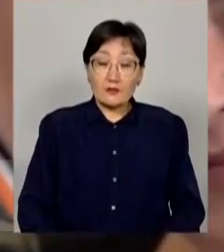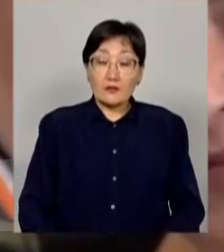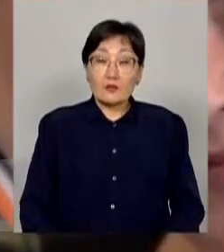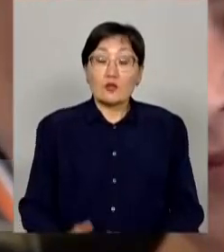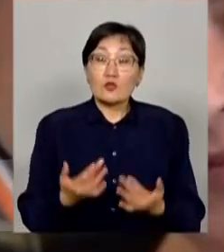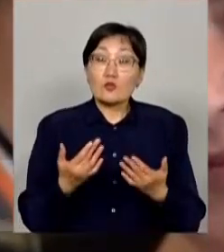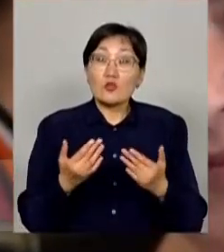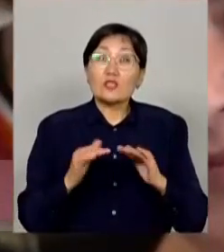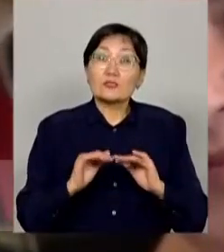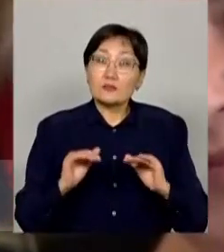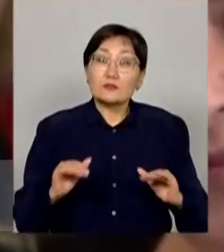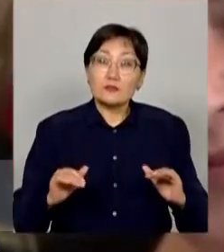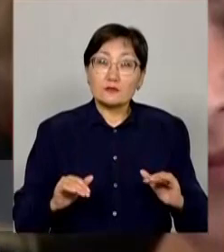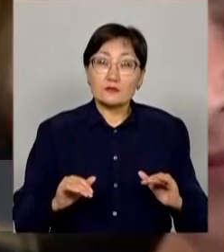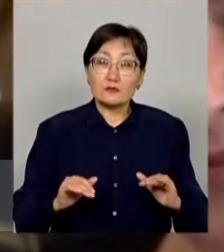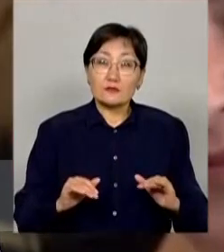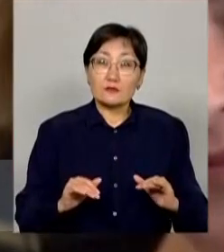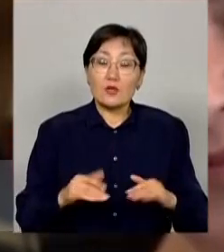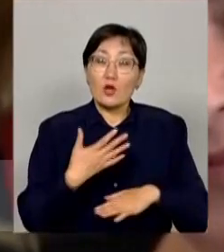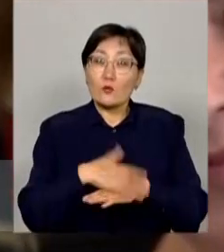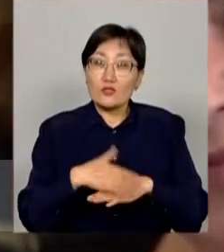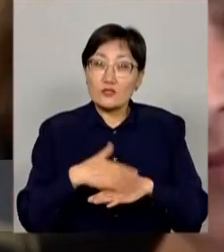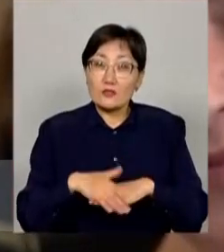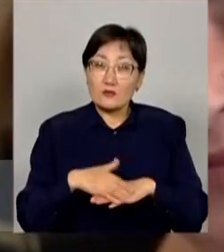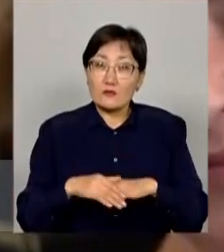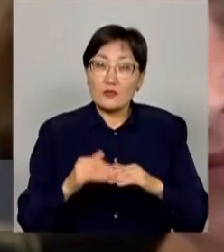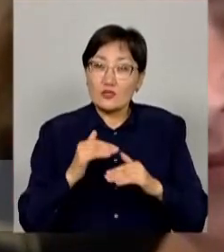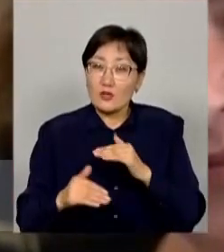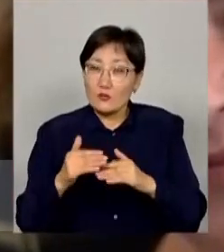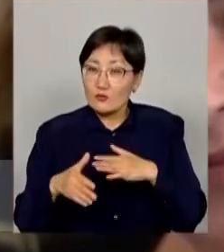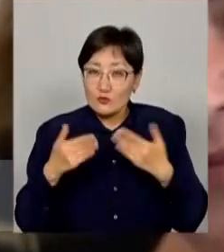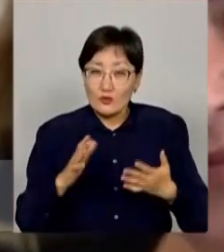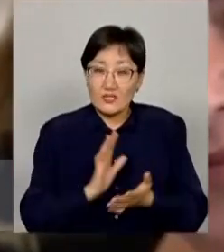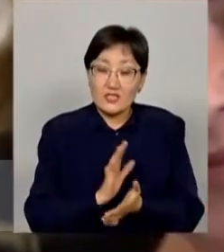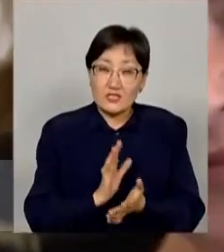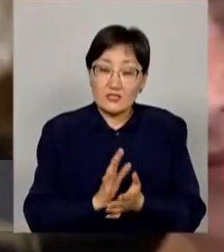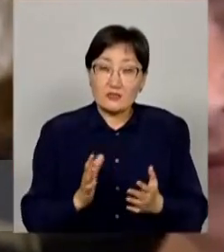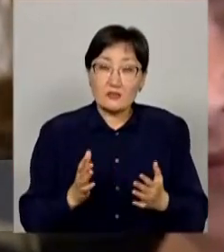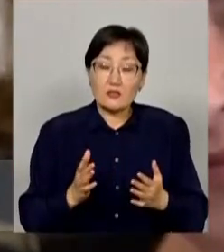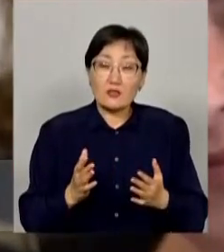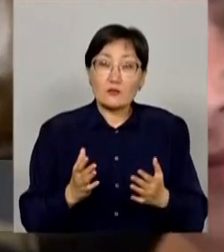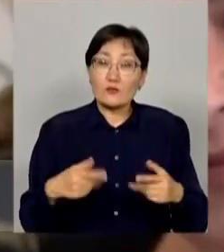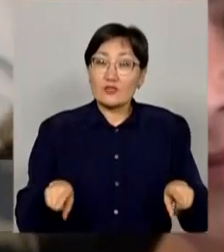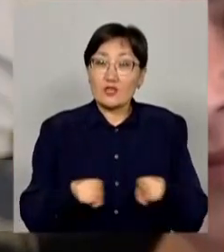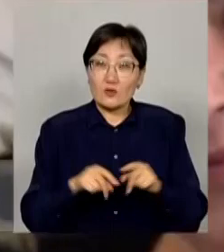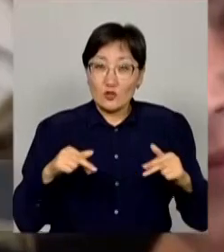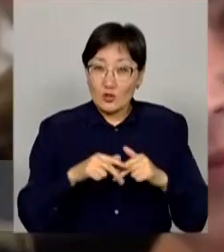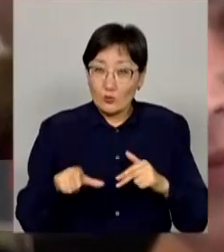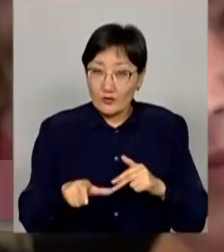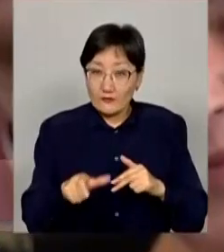Сколько детей? Улицы не асфальтированы, грязные. Так тротуаров